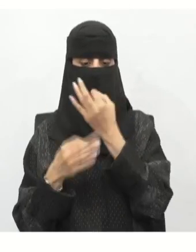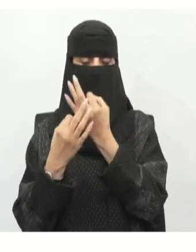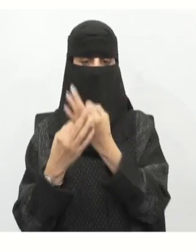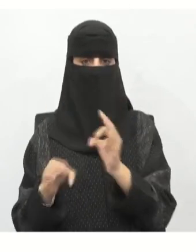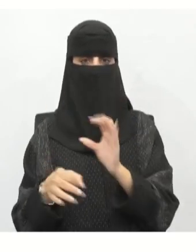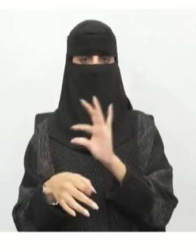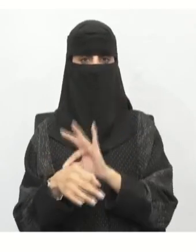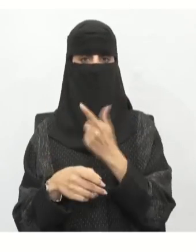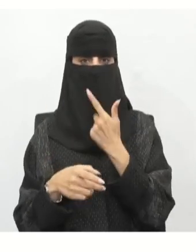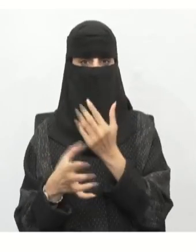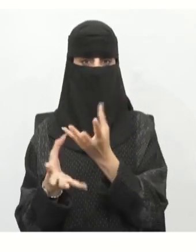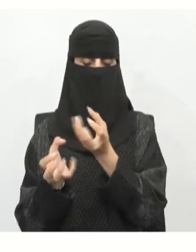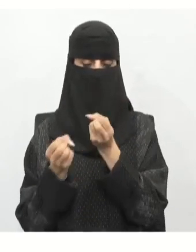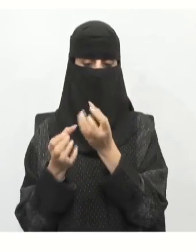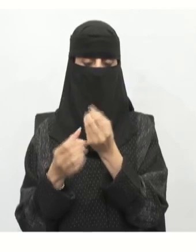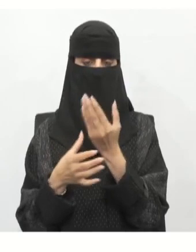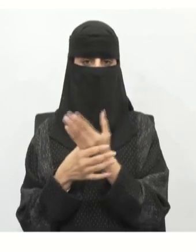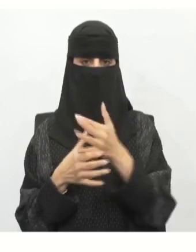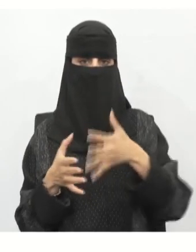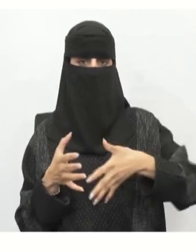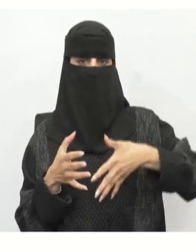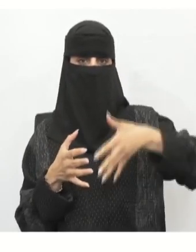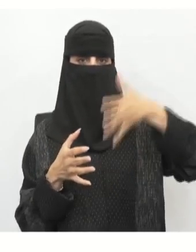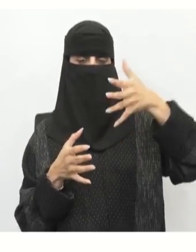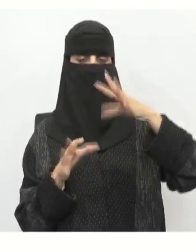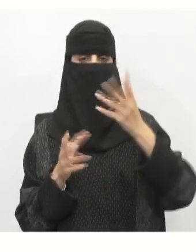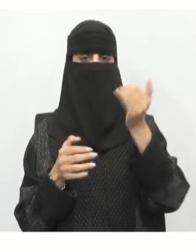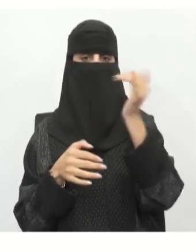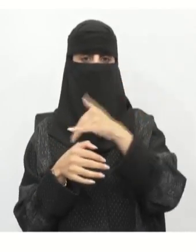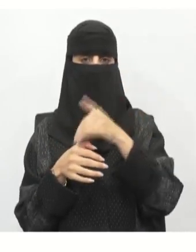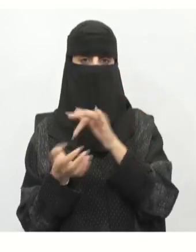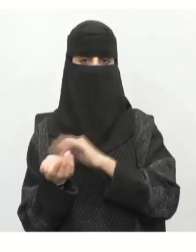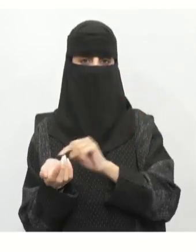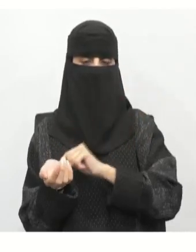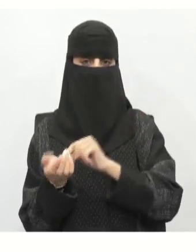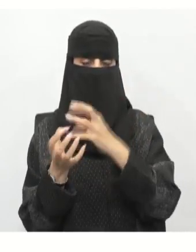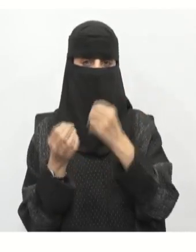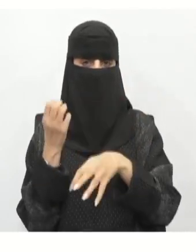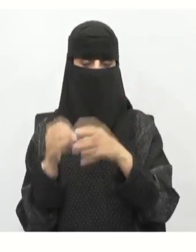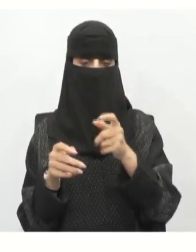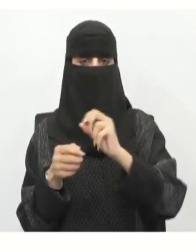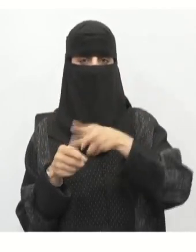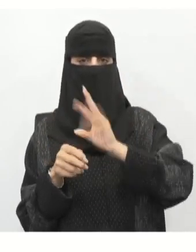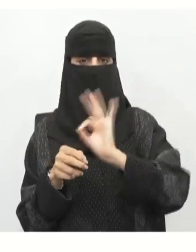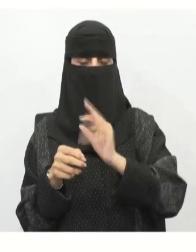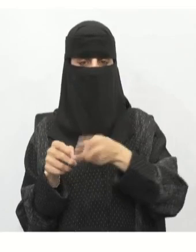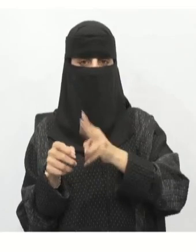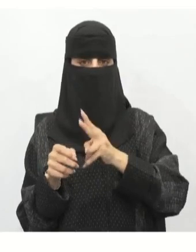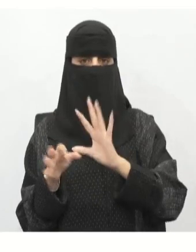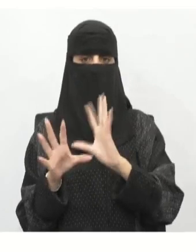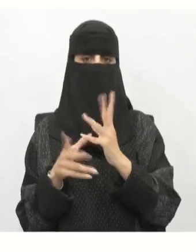ويحتاج الجسم اليها للنمو واصلاح التالف من الخلايا وانتاج الطاقه والوقايه